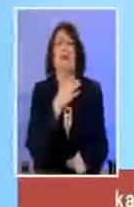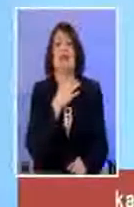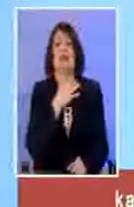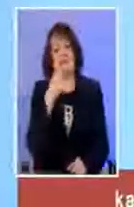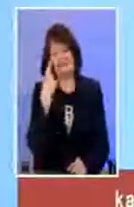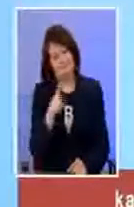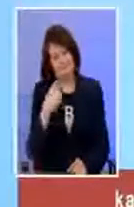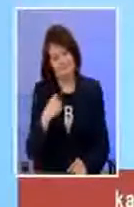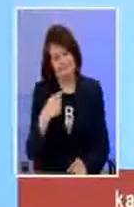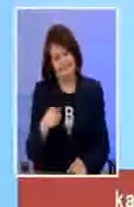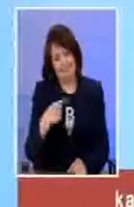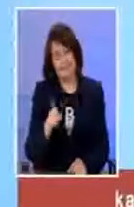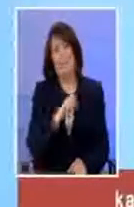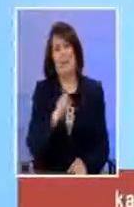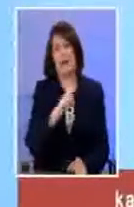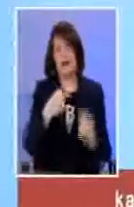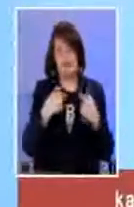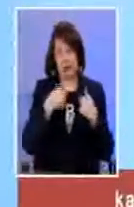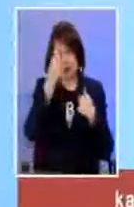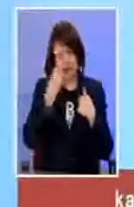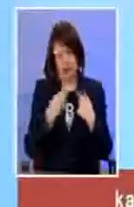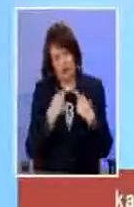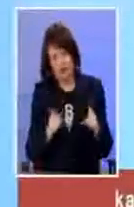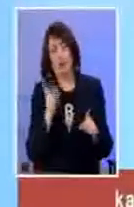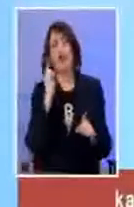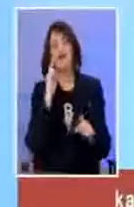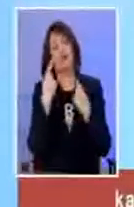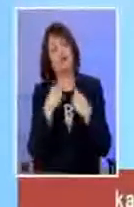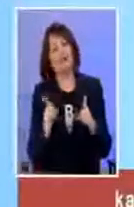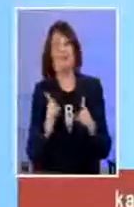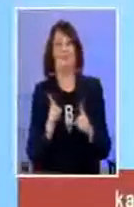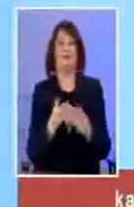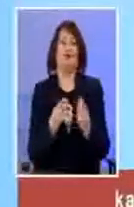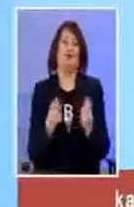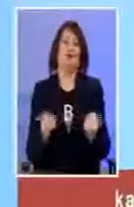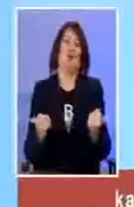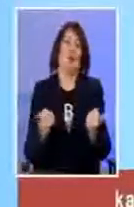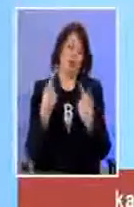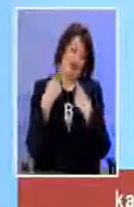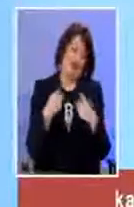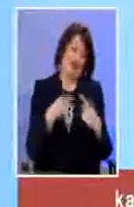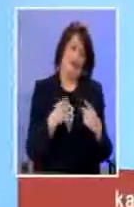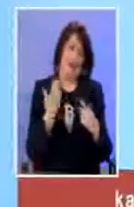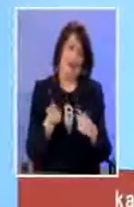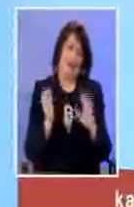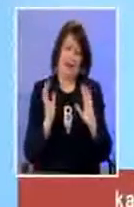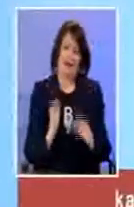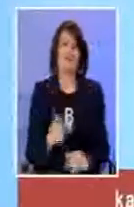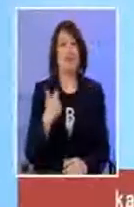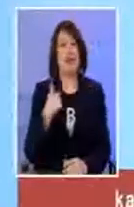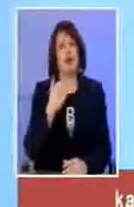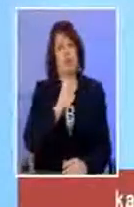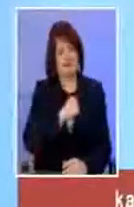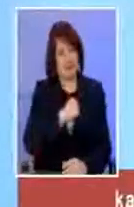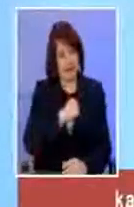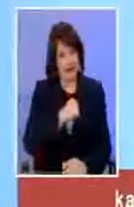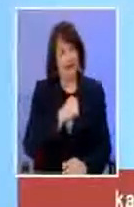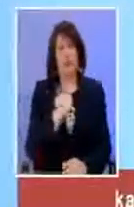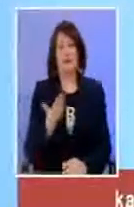αλλιώς είναι η μετακίνηση για μένα, αλλιώς είναι για ένα κοφό. Όπως και να το κάνουμε, εκεί υπάρχει διαφορά. Ναι. Εγώ θεωρώ όμως